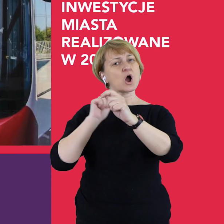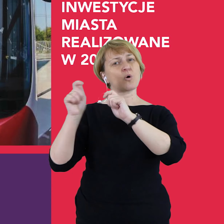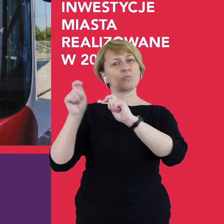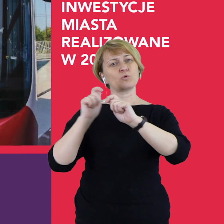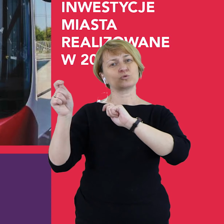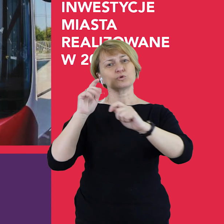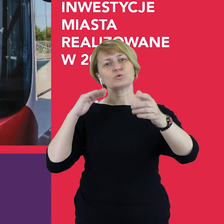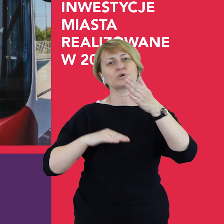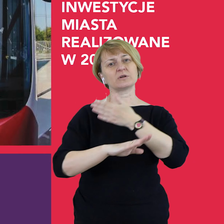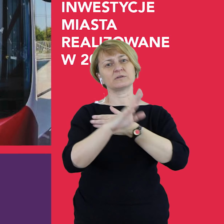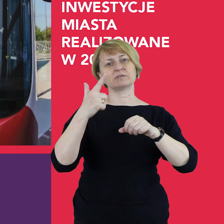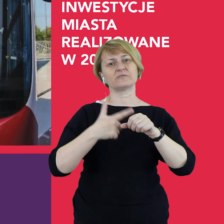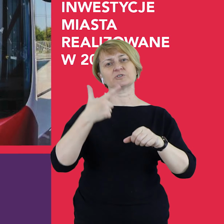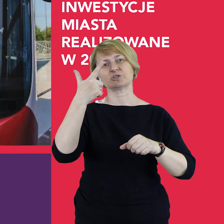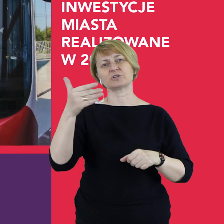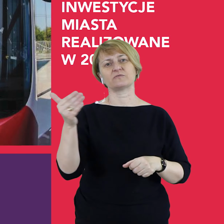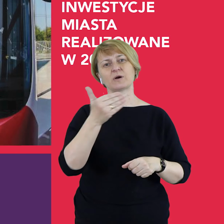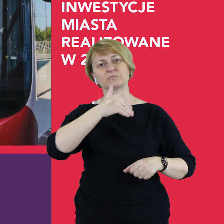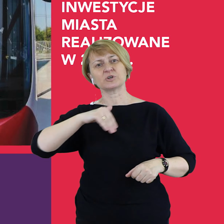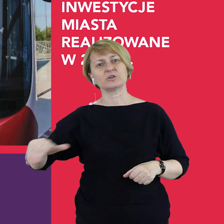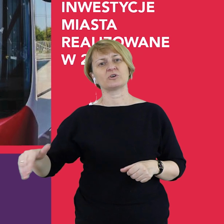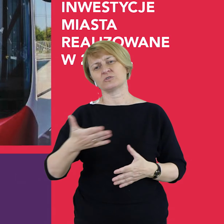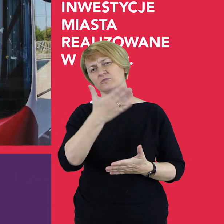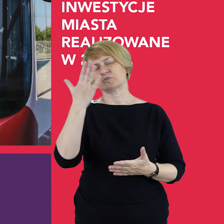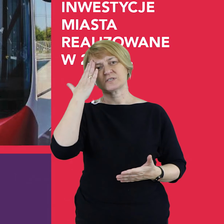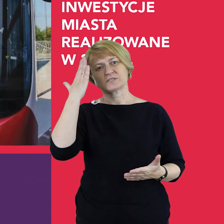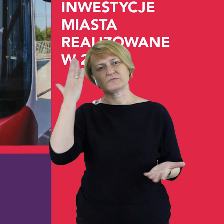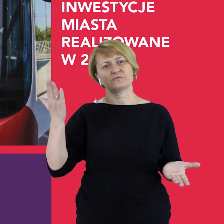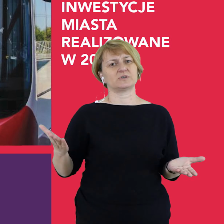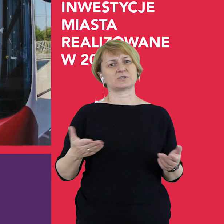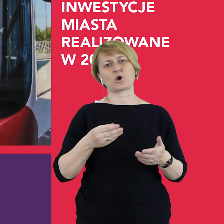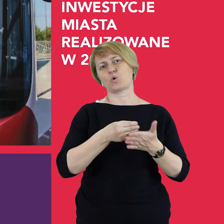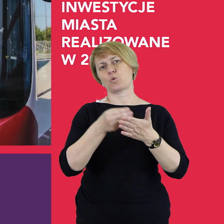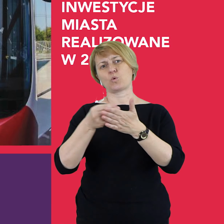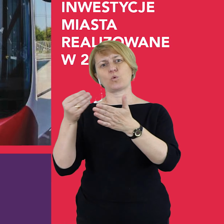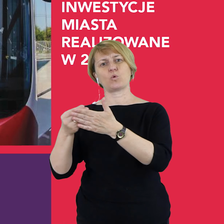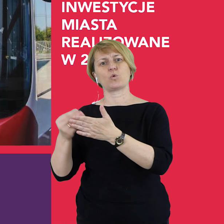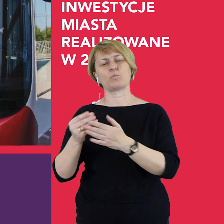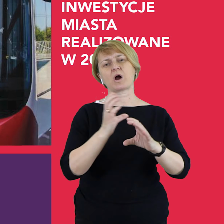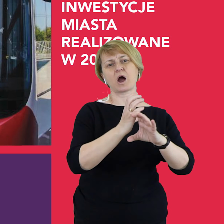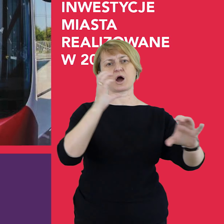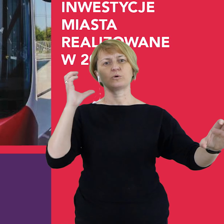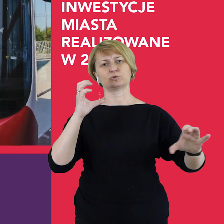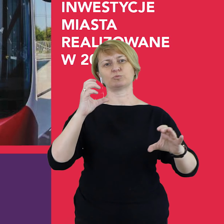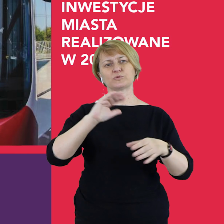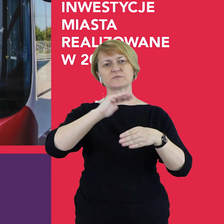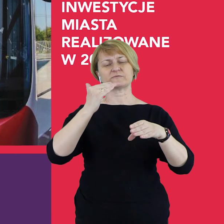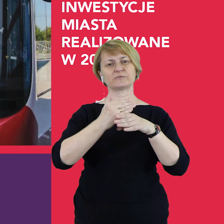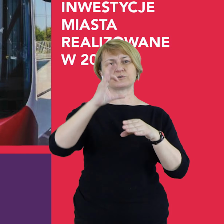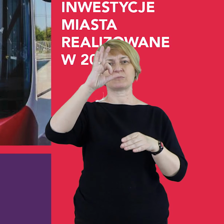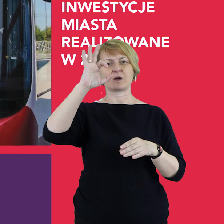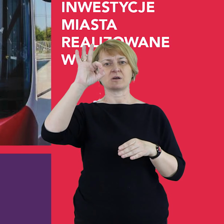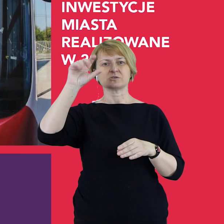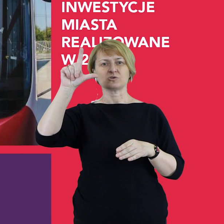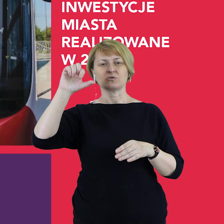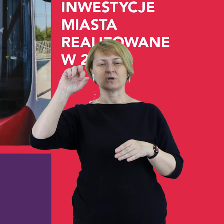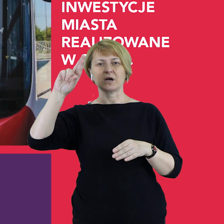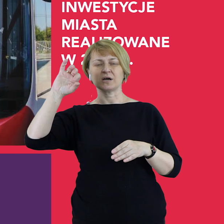publiczna, 22 miliony. Zadanie bardzo przyjemne, które Państwo możecie oglądać. Zakup kolejnych autobusów,